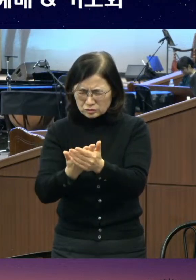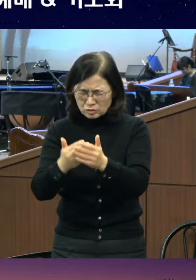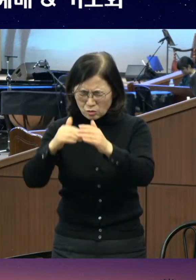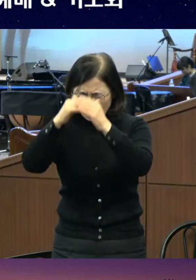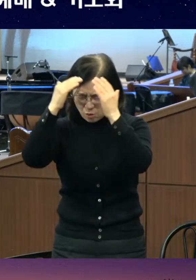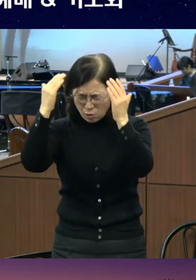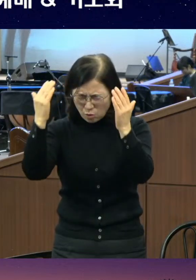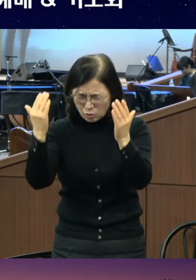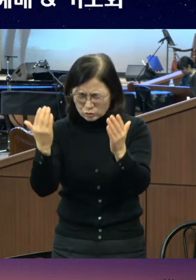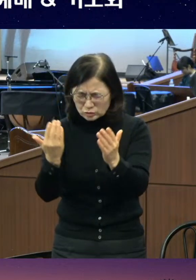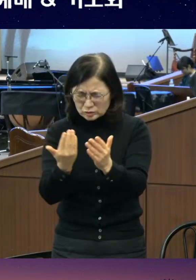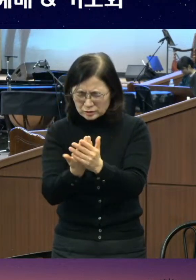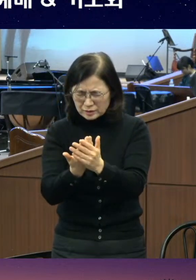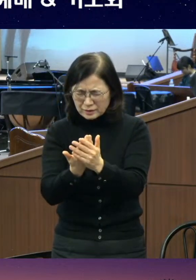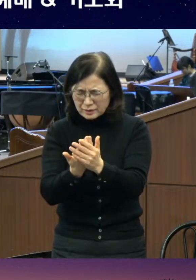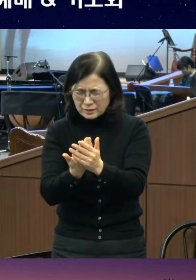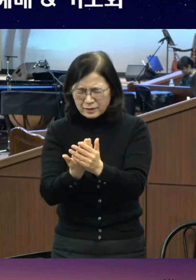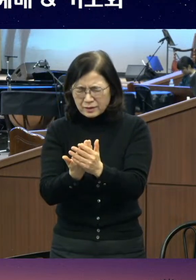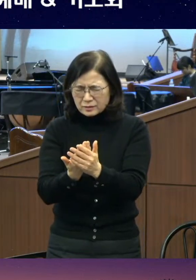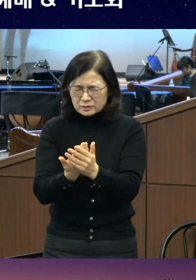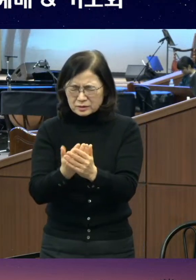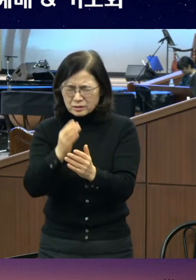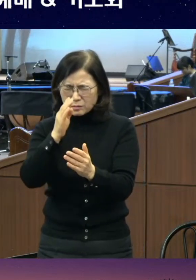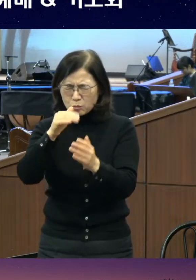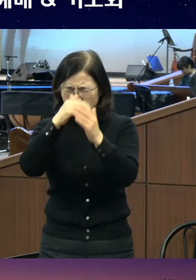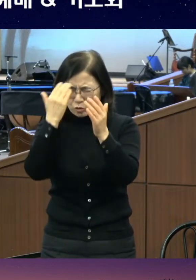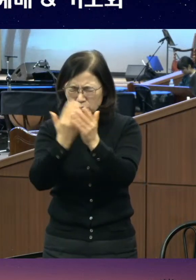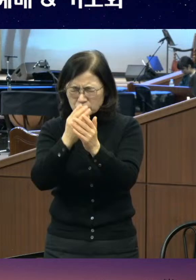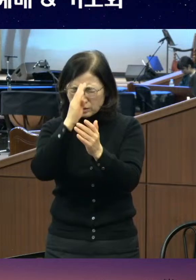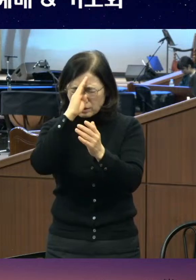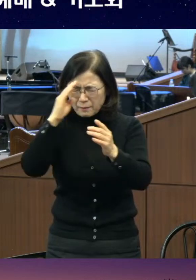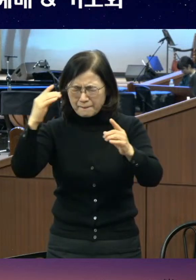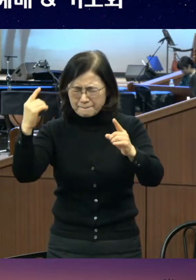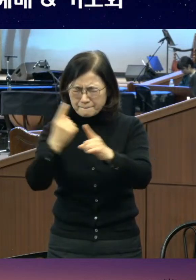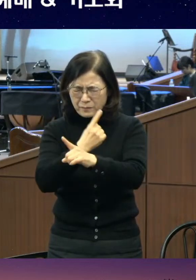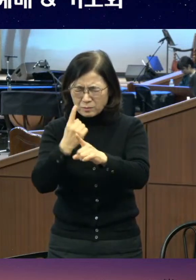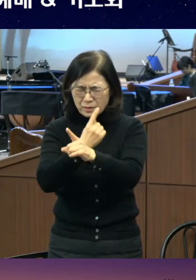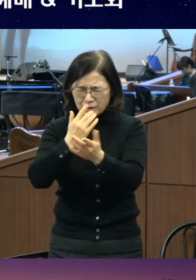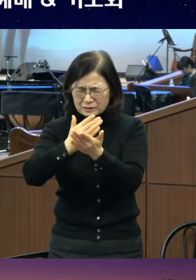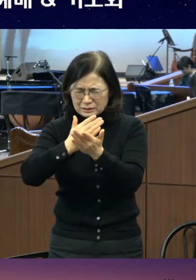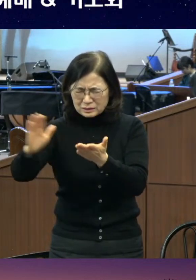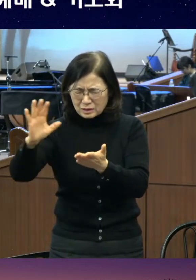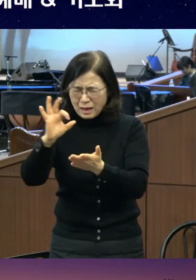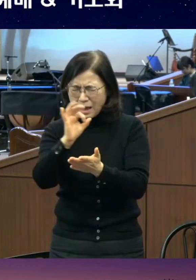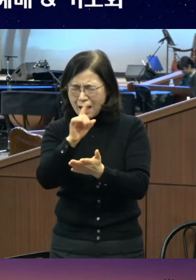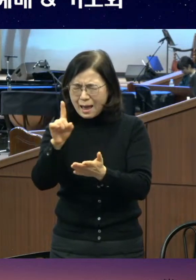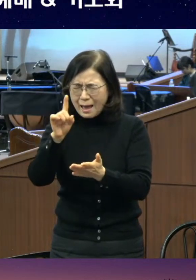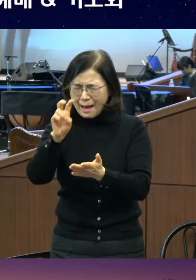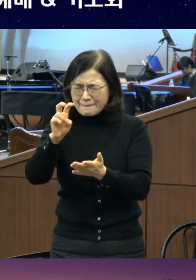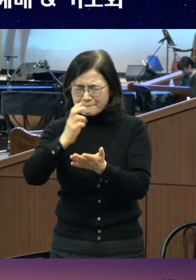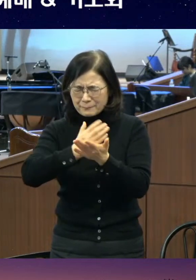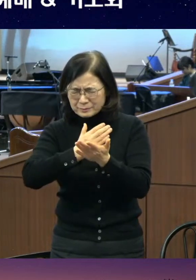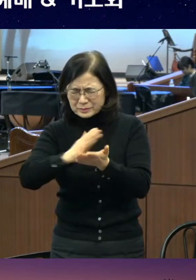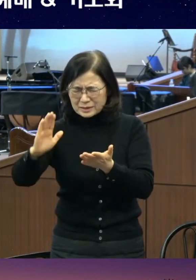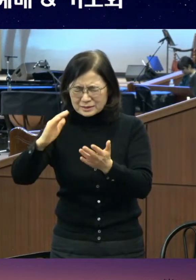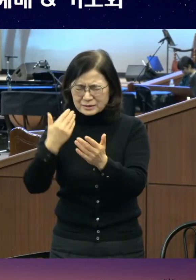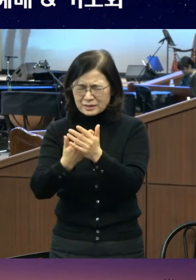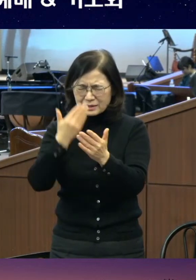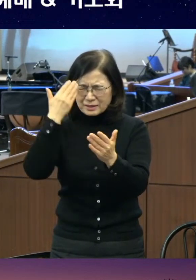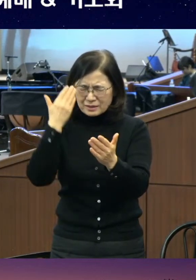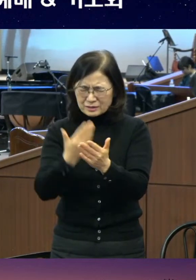하여 주시고 모든 병마가 떠나가게 하여 주시고 암세포까지 사라지는 역사가 일어나게 하여